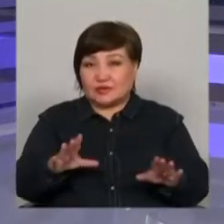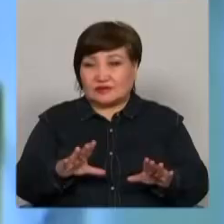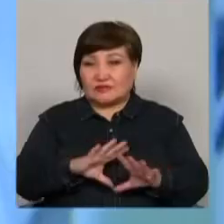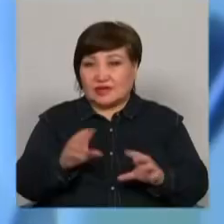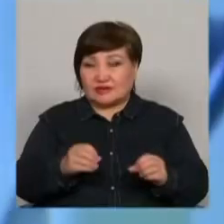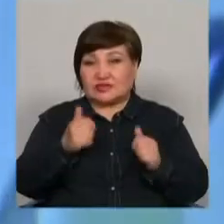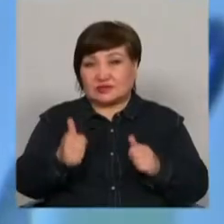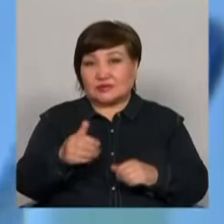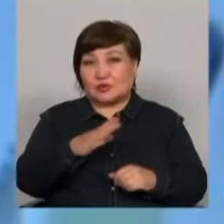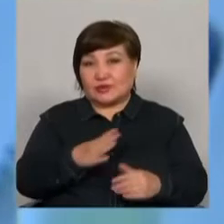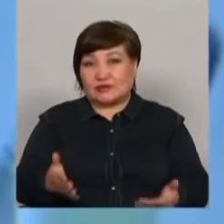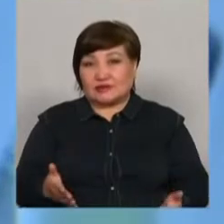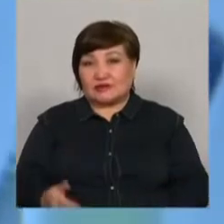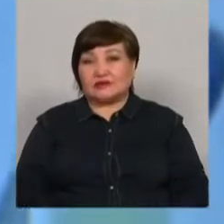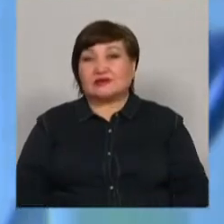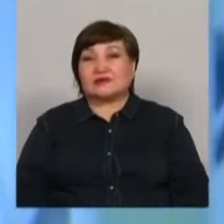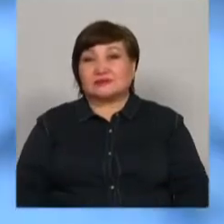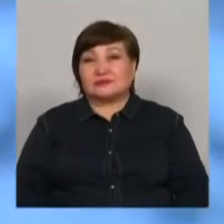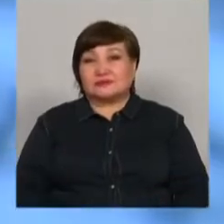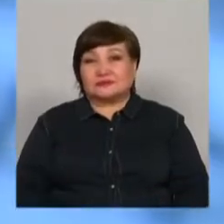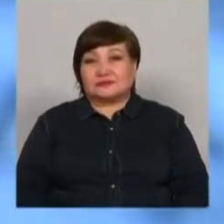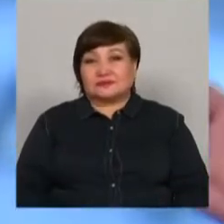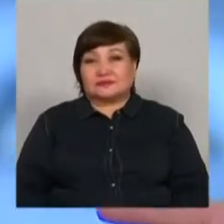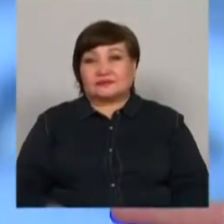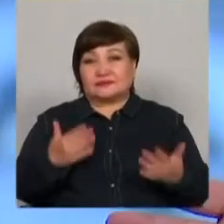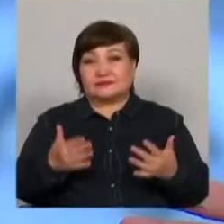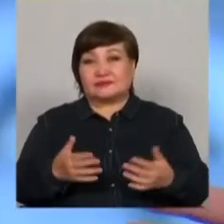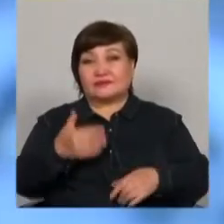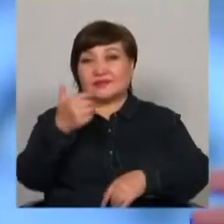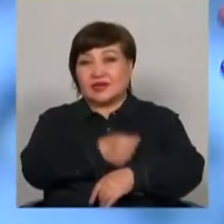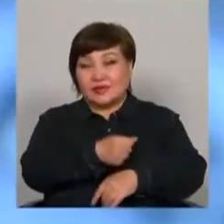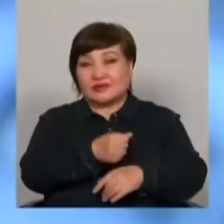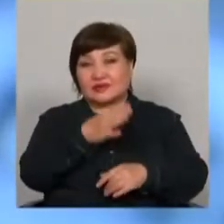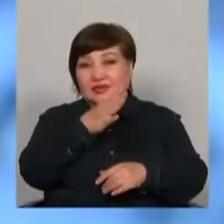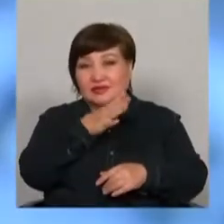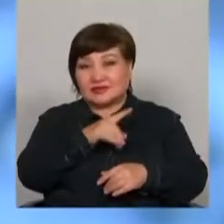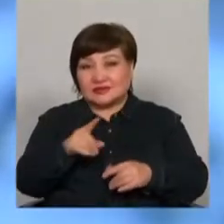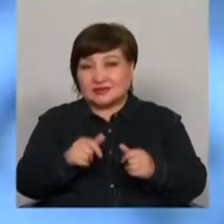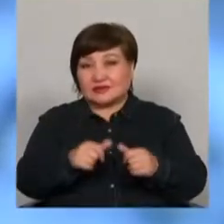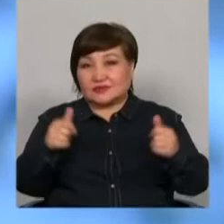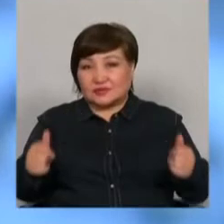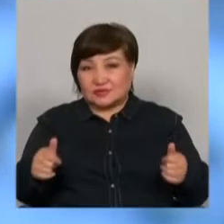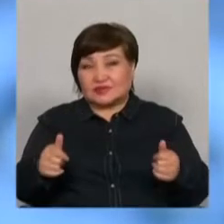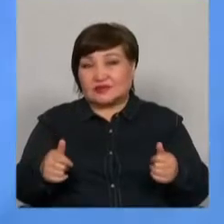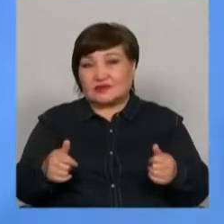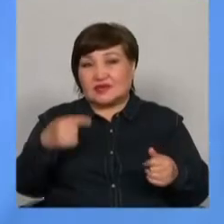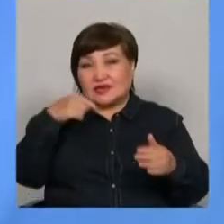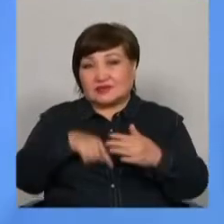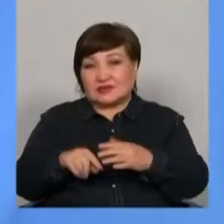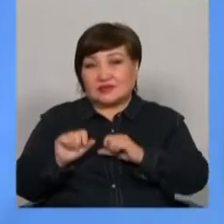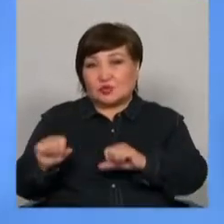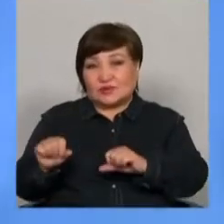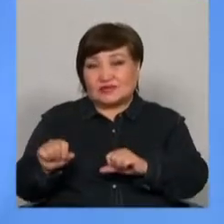Енді қазір алдыңда алған екпеден арасы алшақтаған сайын ағзаның иммунитеті де әлсірей бастайды бұл